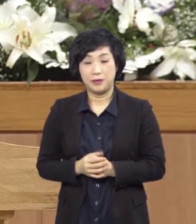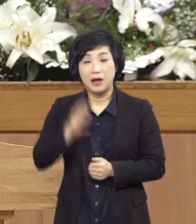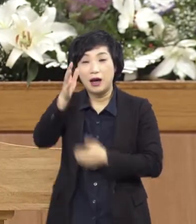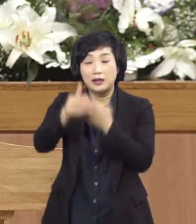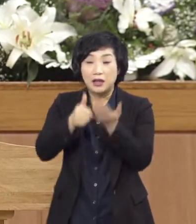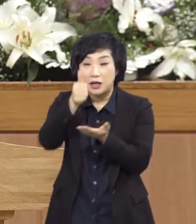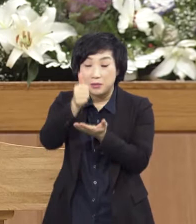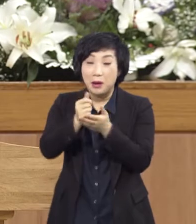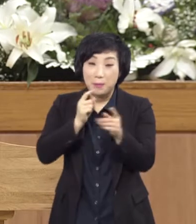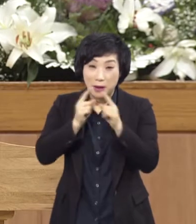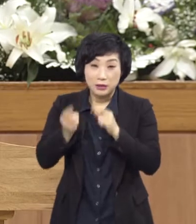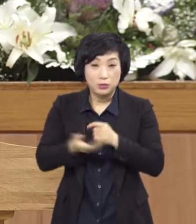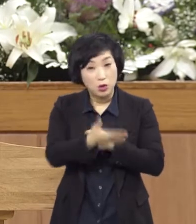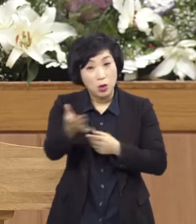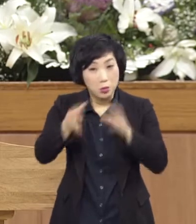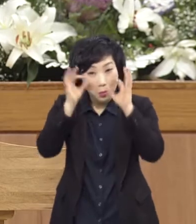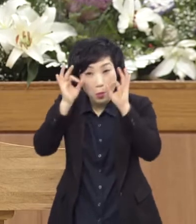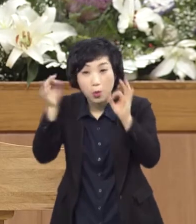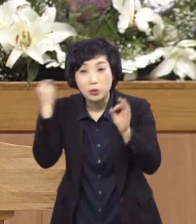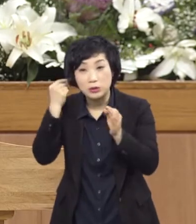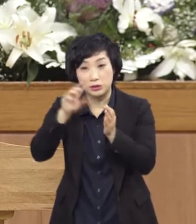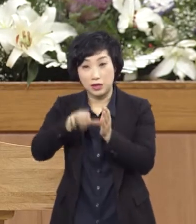하나님의 말씀을 들어보면